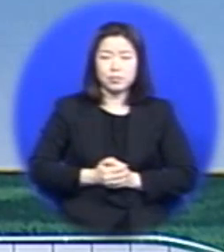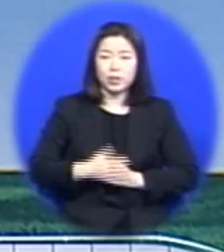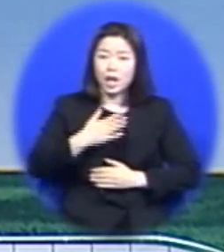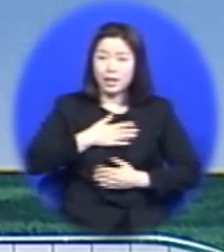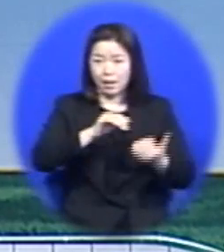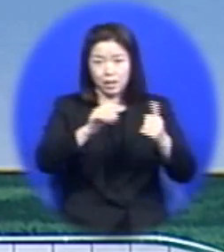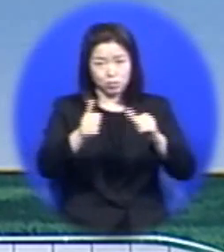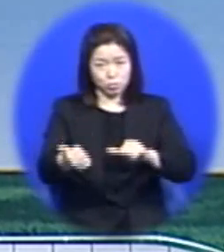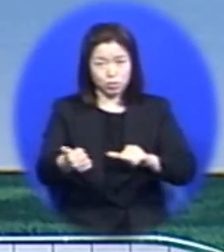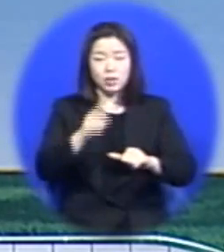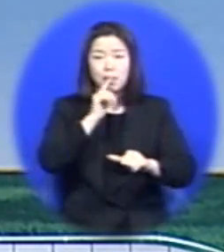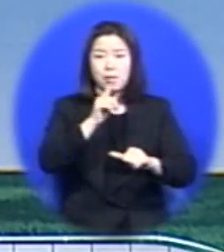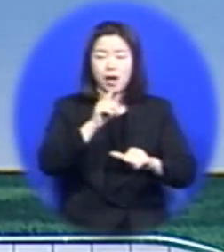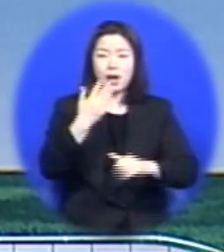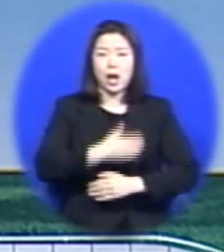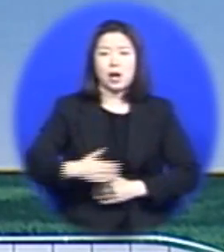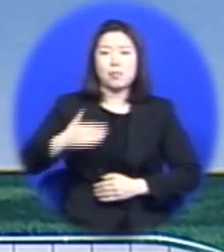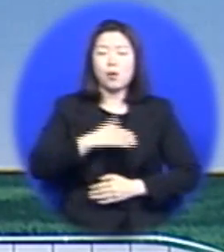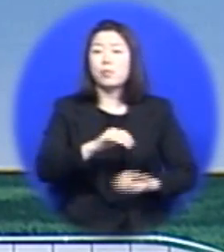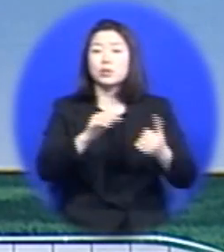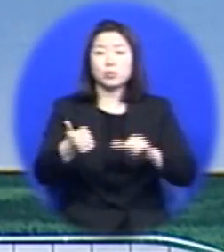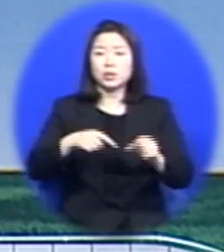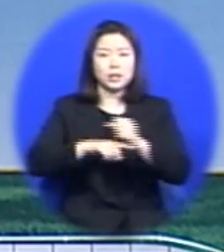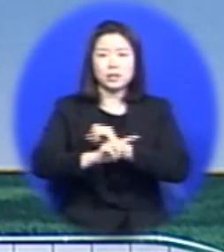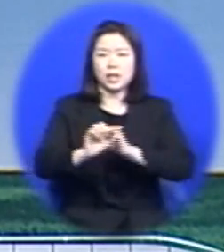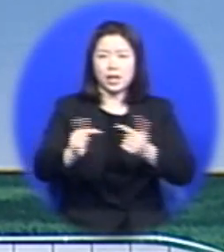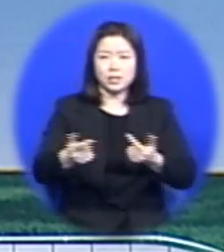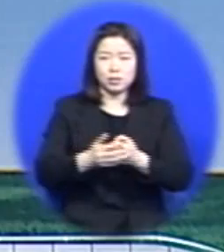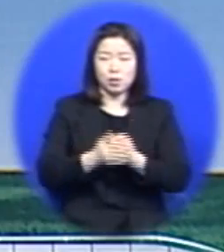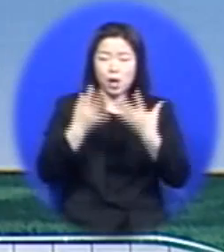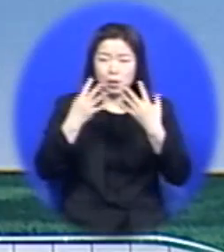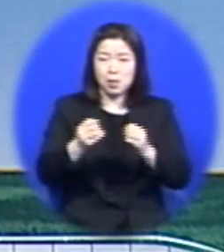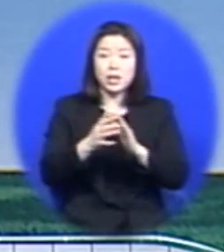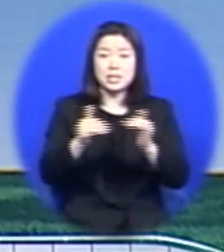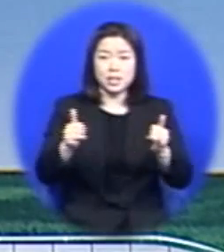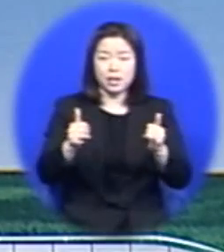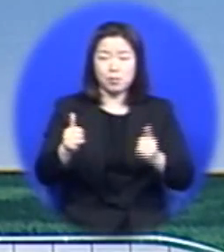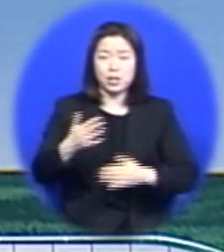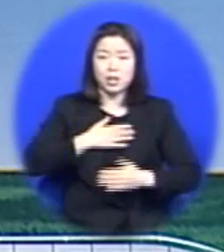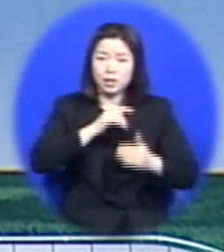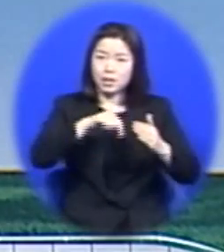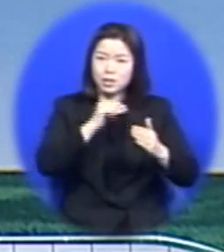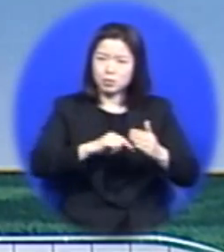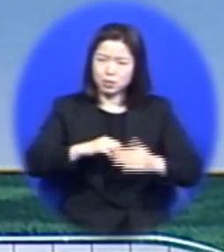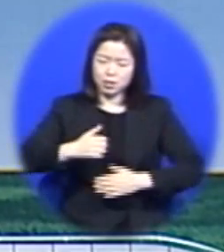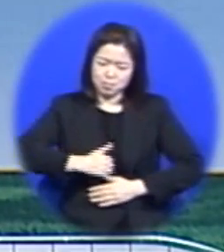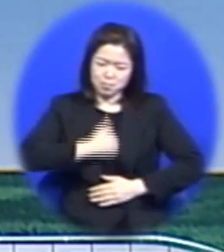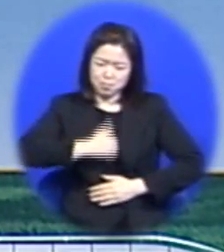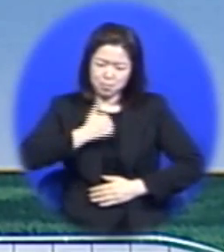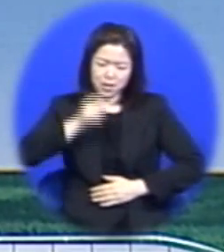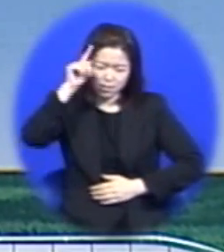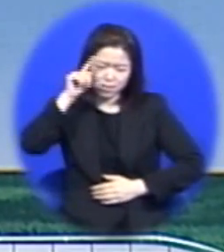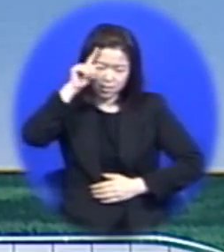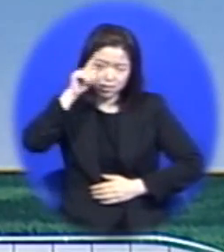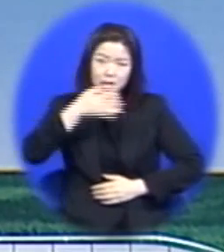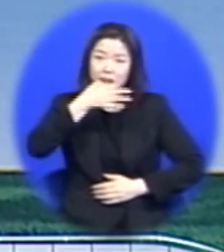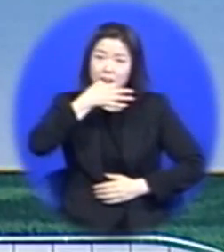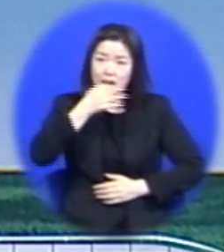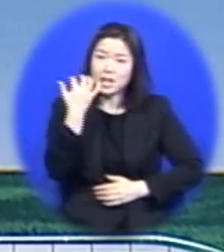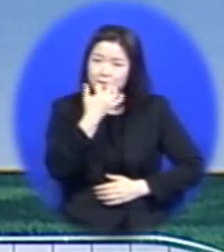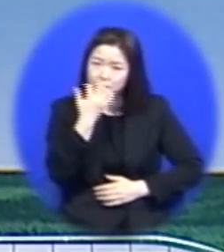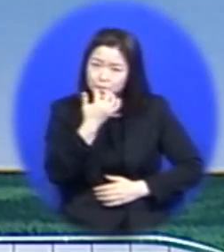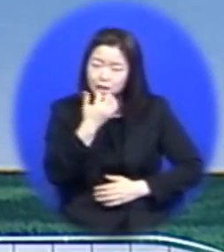나는 죽었다는 말은 육신이 죽었다는 말이 아닙니다. 많은 사람이 내 속에 혈기와 성질과 욕심과